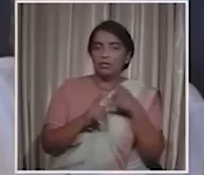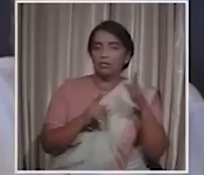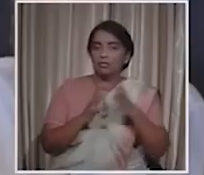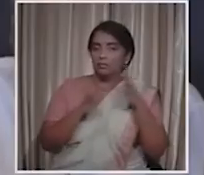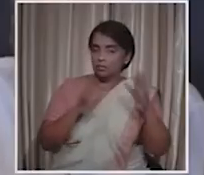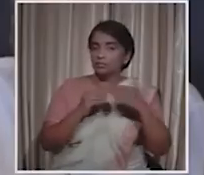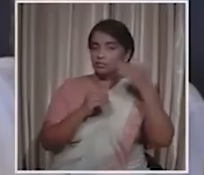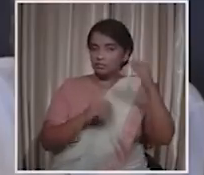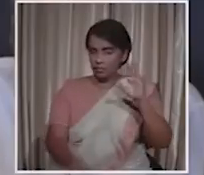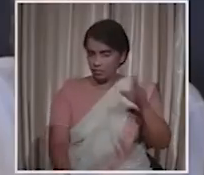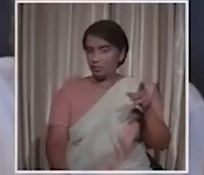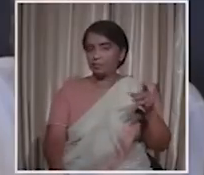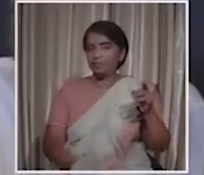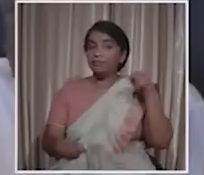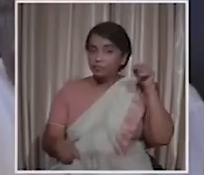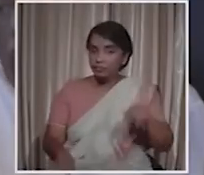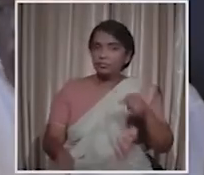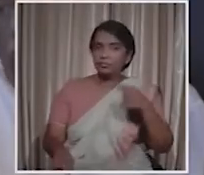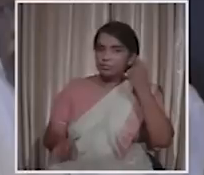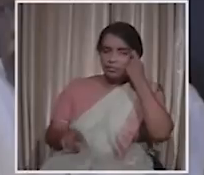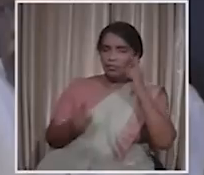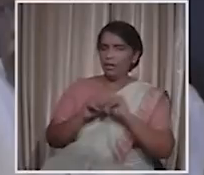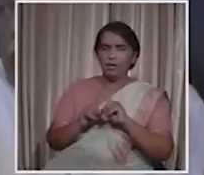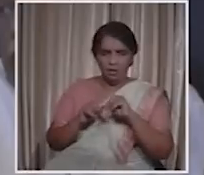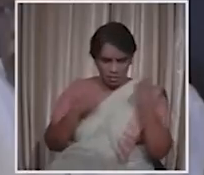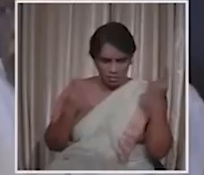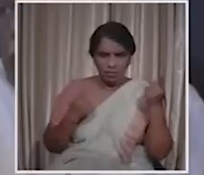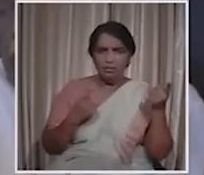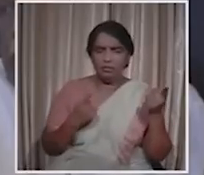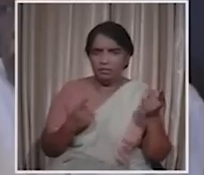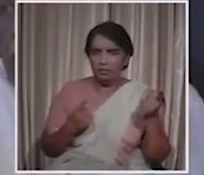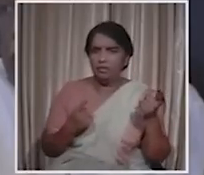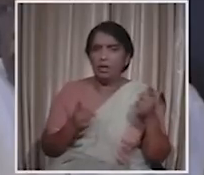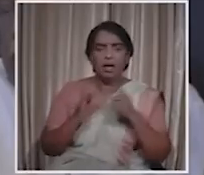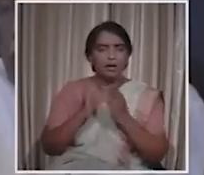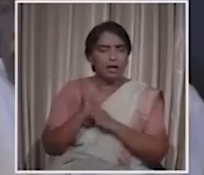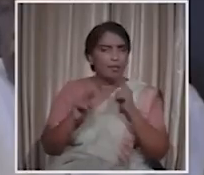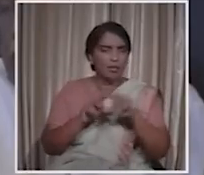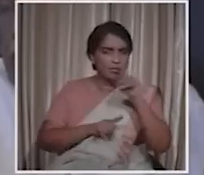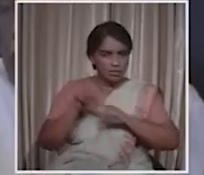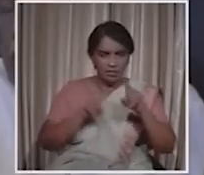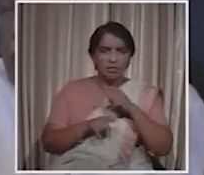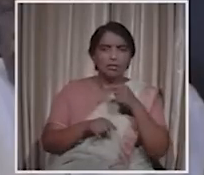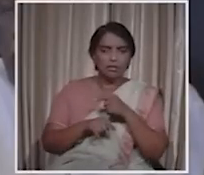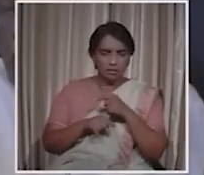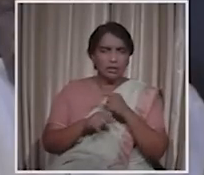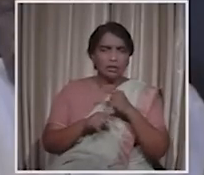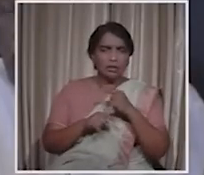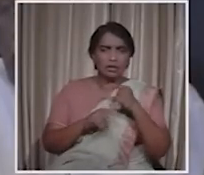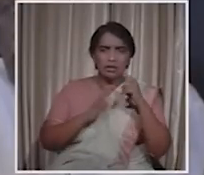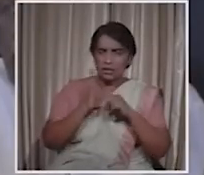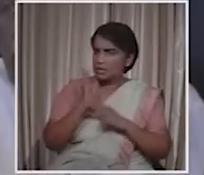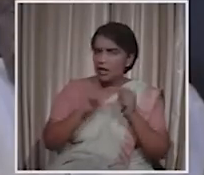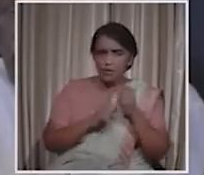මටත් වඩායි ඉස්සරහන් හිටියා. දැන් ඔවුන්ගේ ස්ථාවරය වෙනස් වෙලාද? IMF සාකච්ඡා ගැන ජාතික ජන බලවේගය